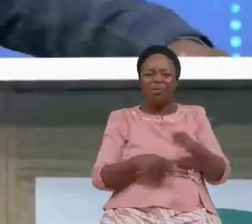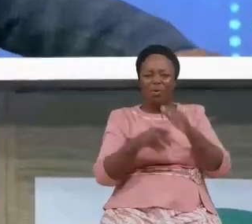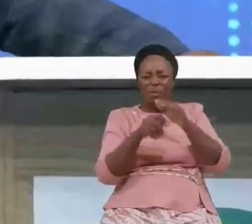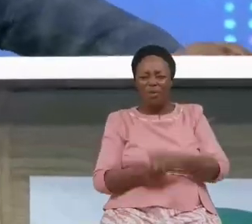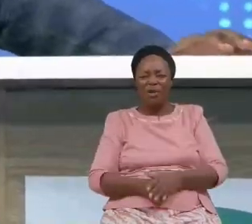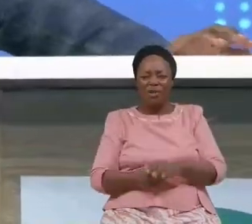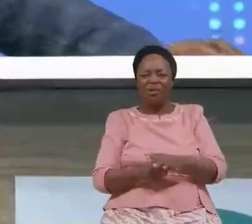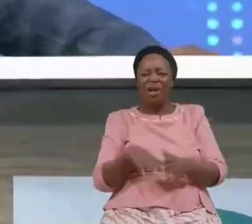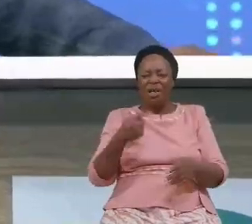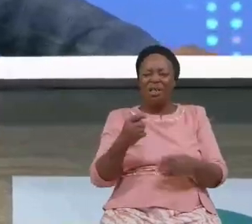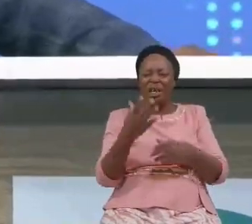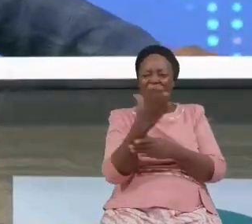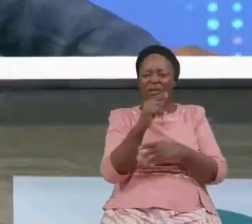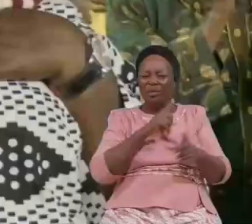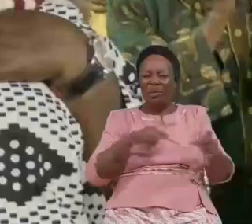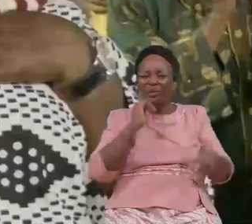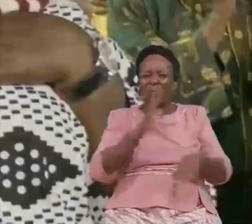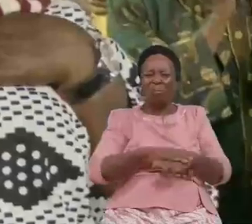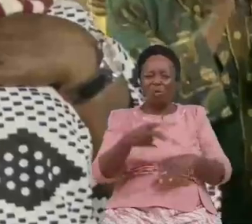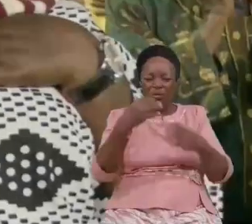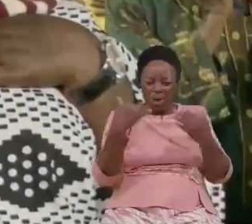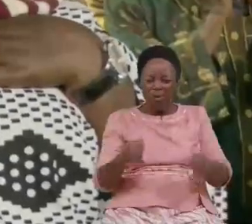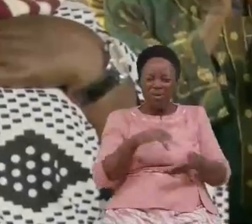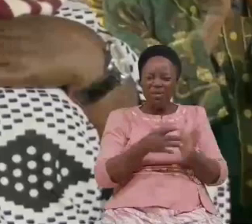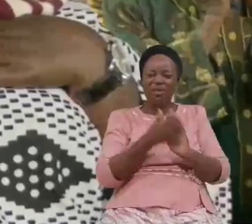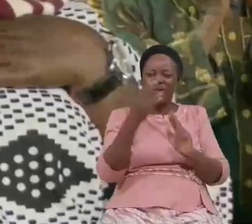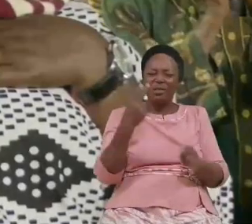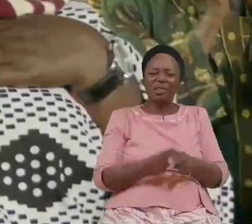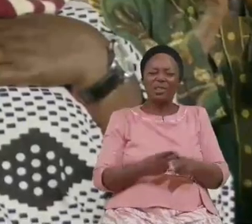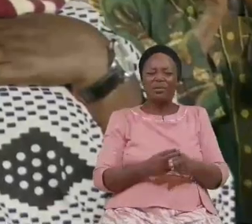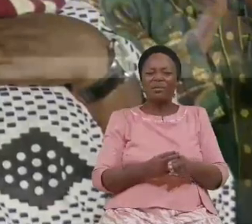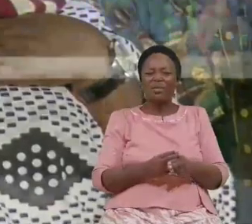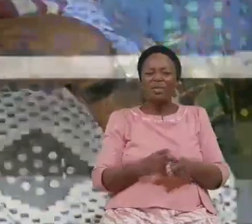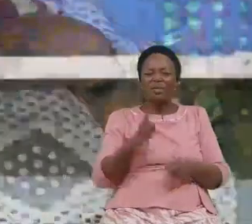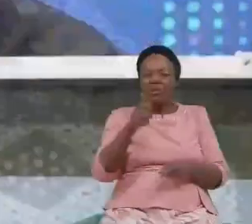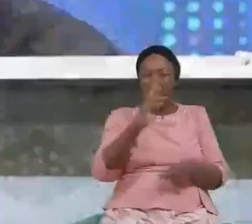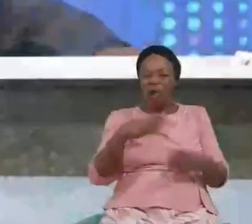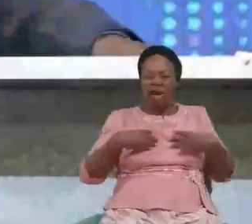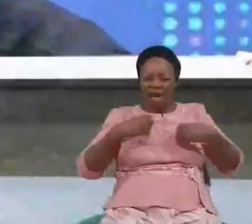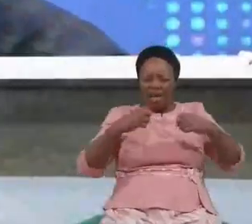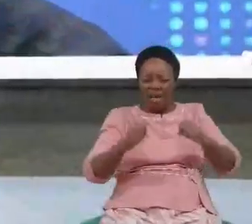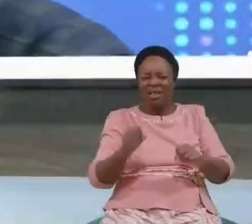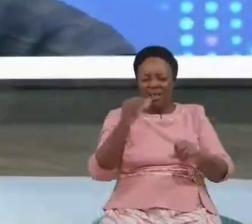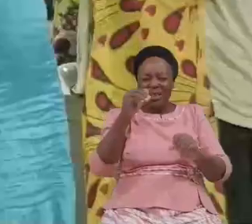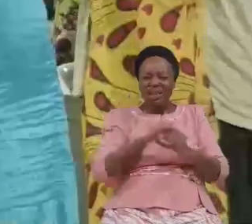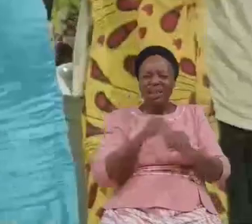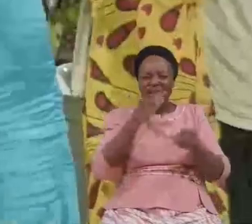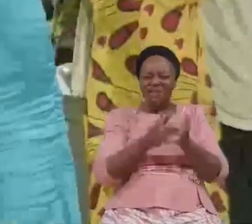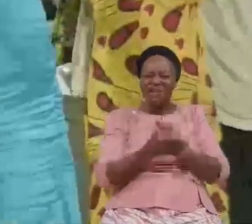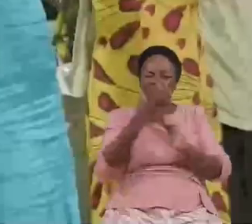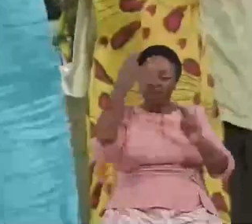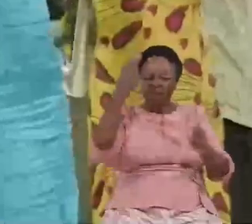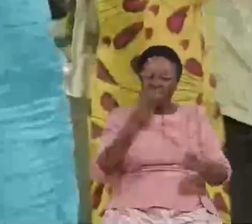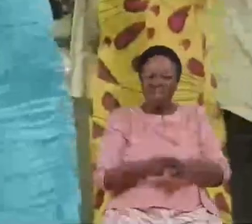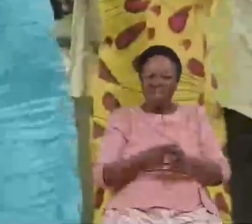la main de Dieu sur vous maintenant vous êtes guéris au nom de Jésus